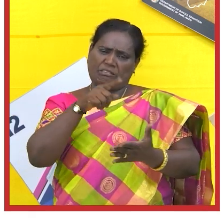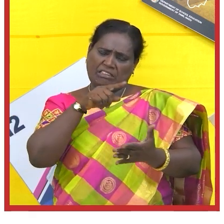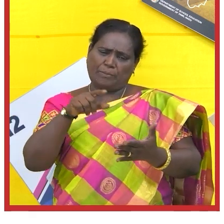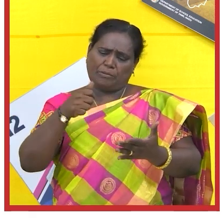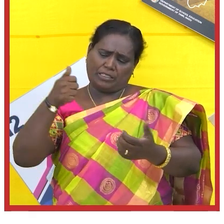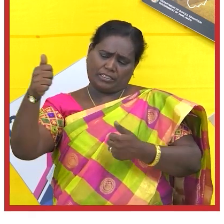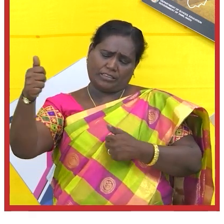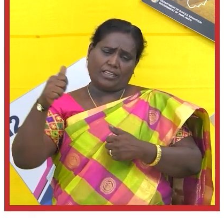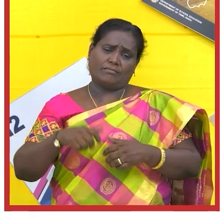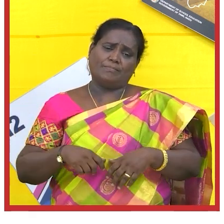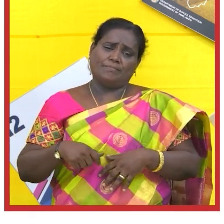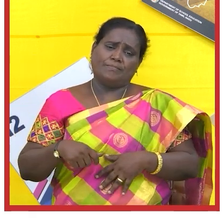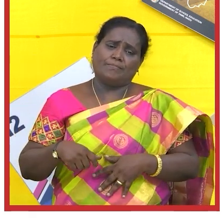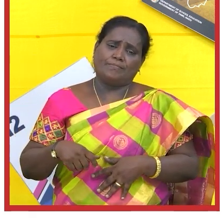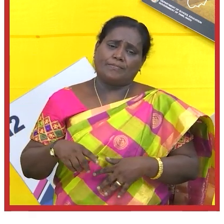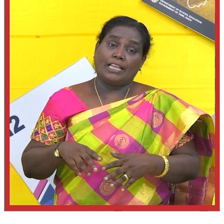எதிர்க்கிறார் அல்லது கண்டனம் செய்கிறார்.